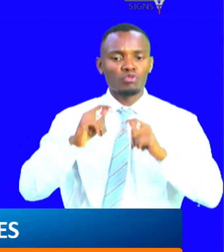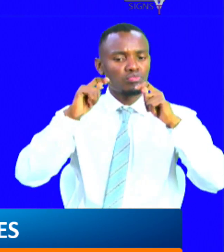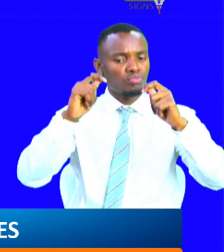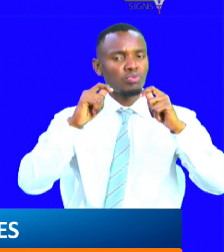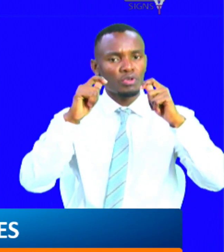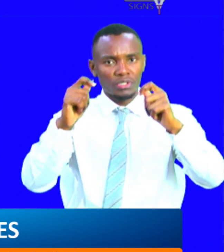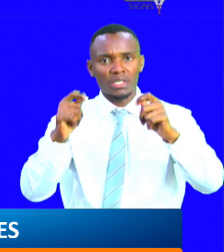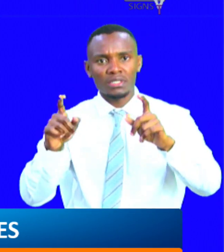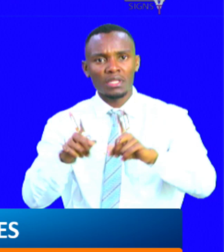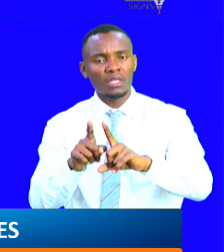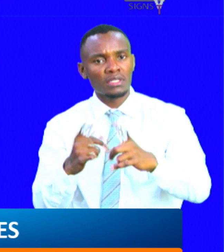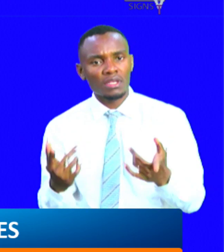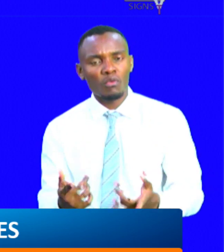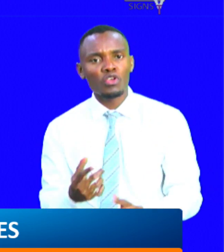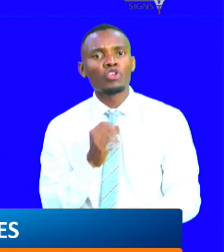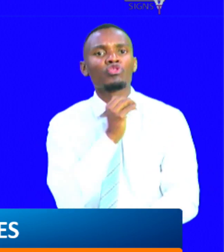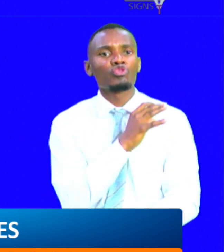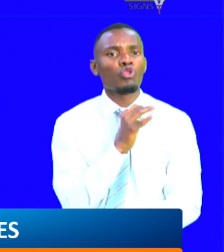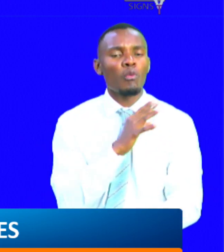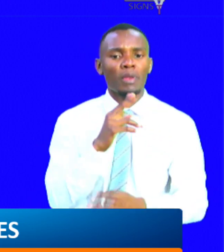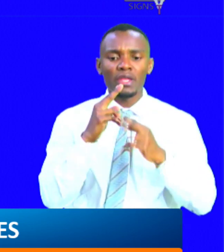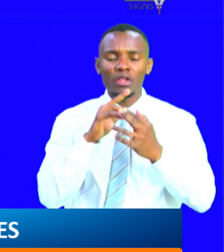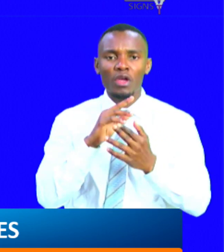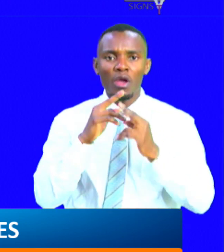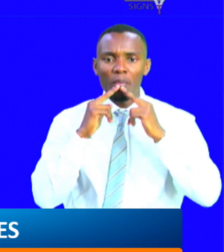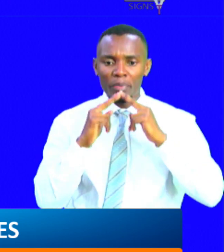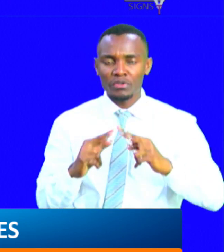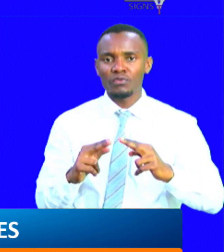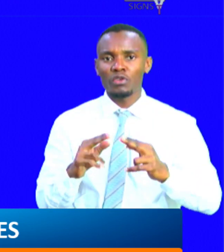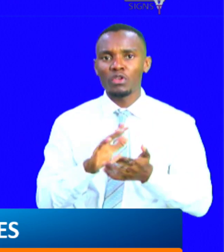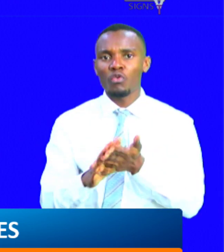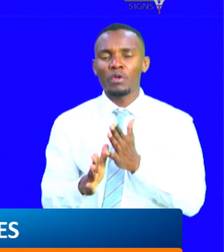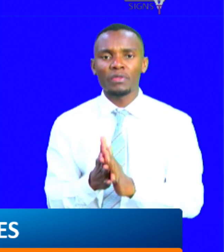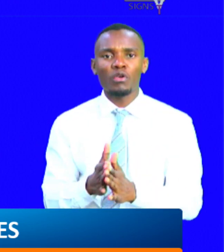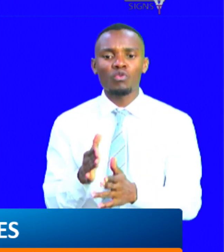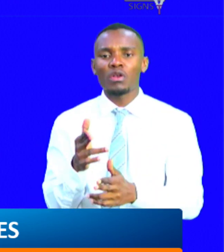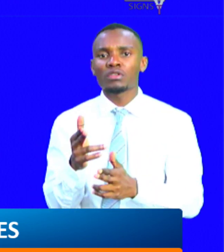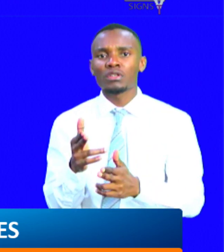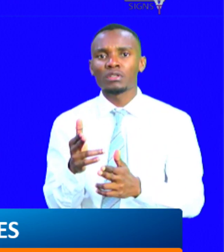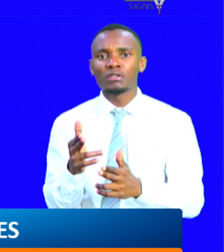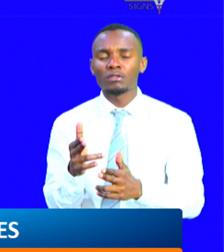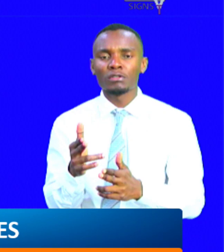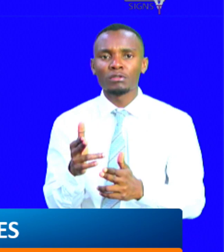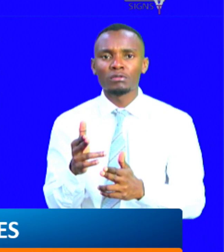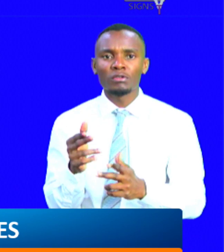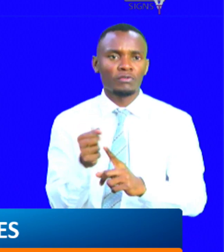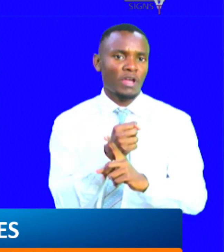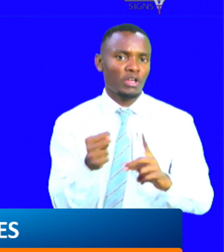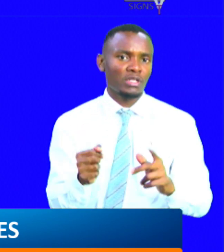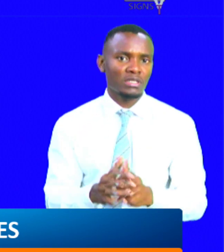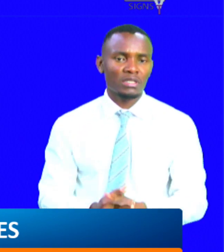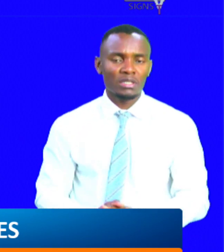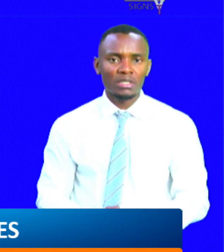picket peaceably and unarmed. Tutembee pamoja kama ya jamii ya Umugushi, kwa sababu lengo